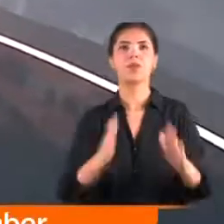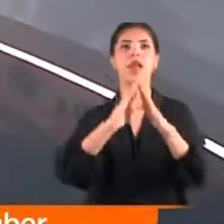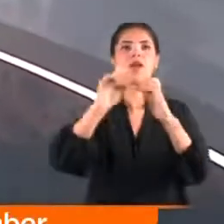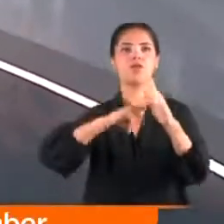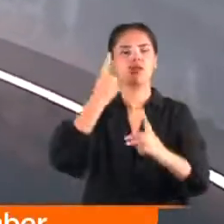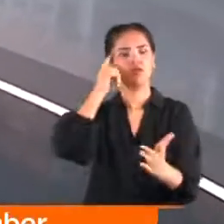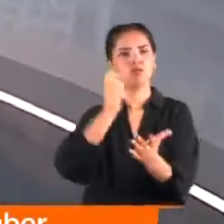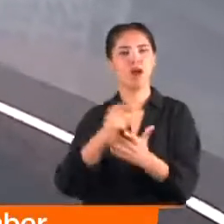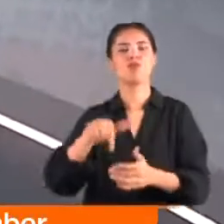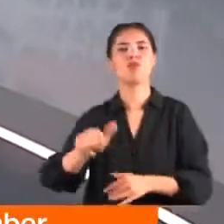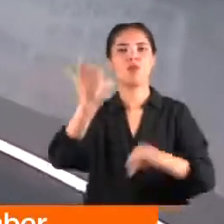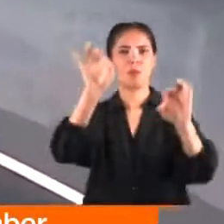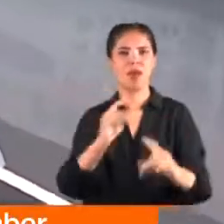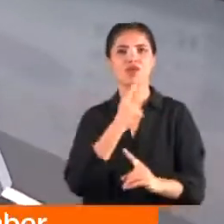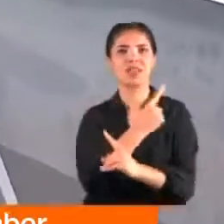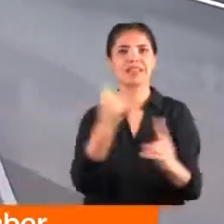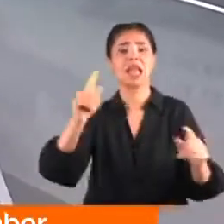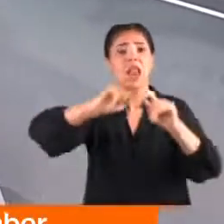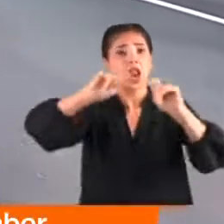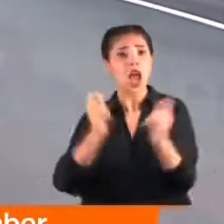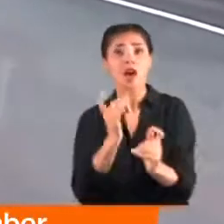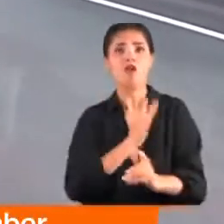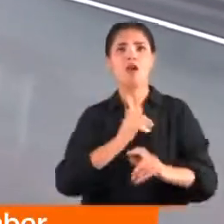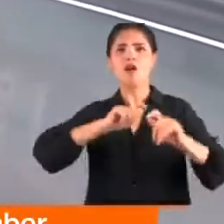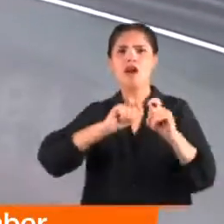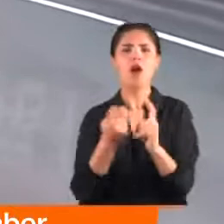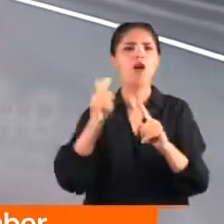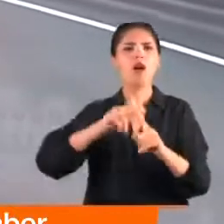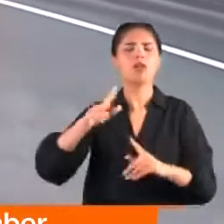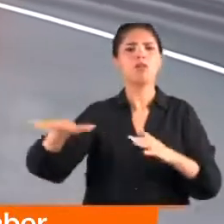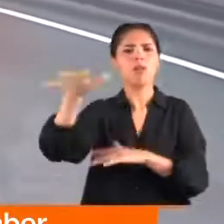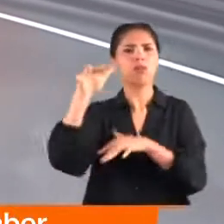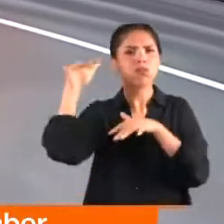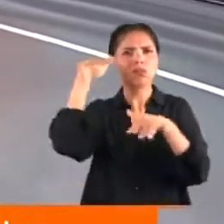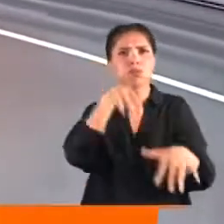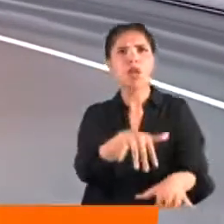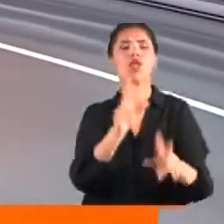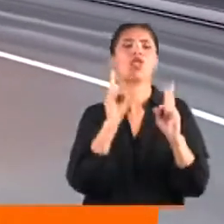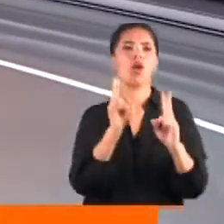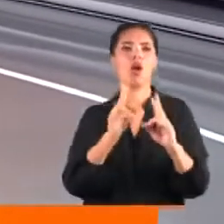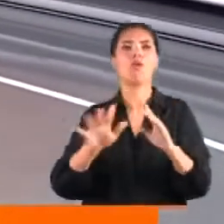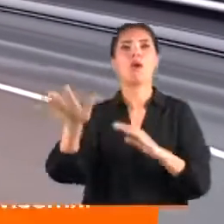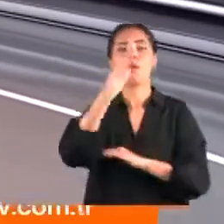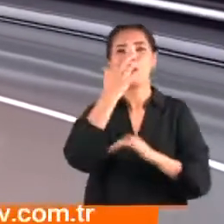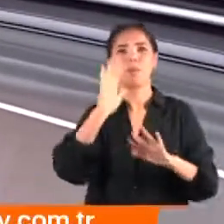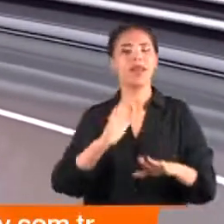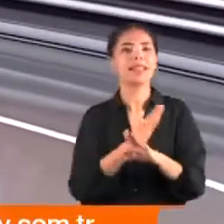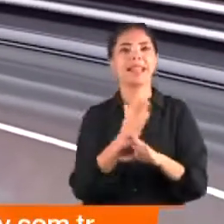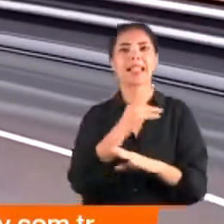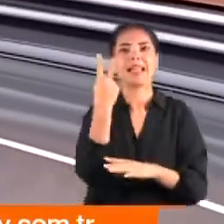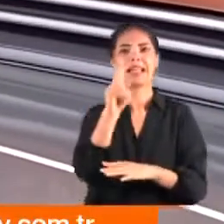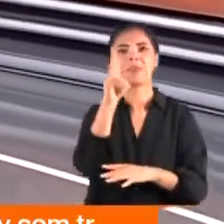Konut projesine başvurular bugün başladı dedik. Rekor var. Rekor bir katılım. Ama normal tabii, böyle bir şey bekliyorduk. Çünkü